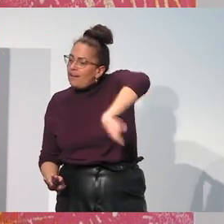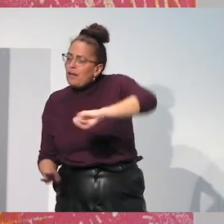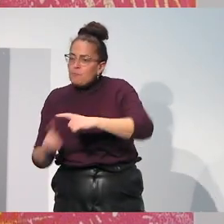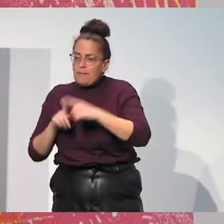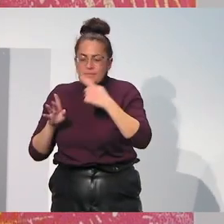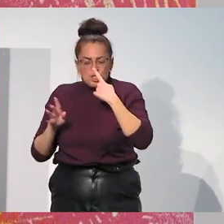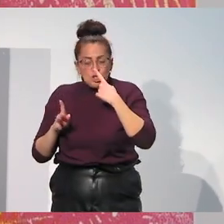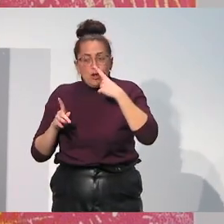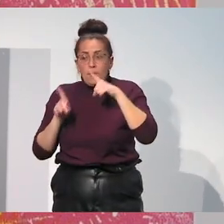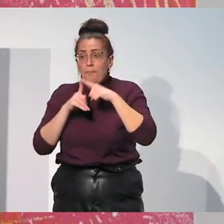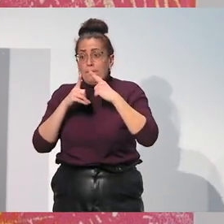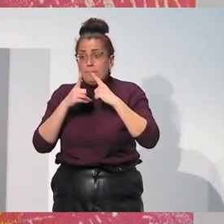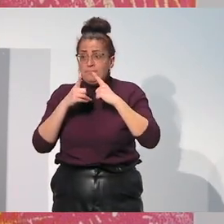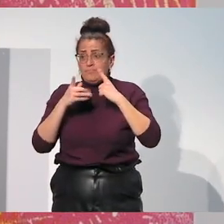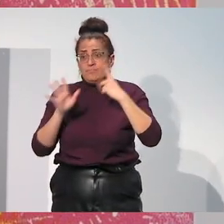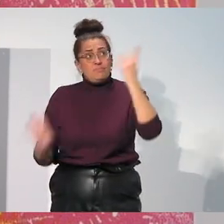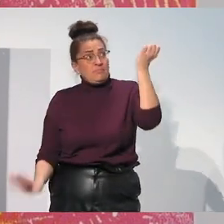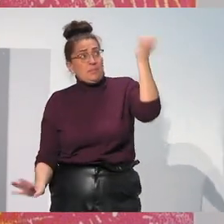de supériorité dans cet astre